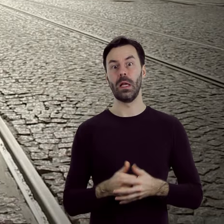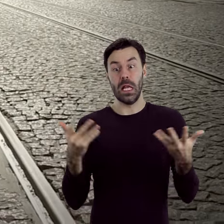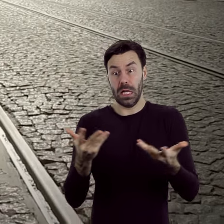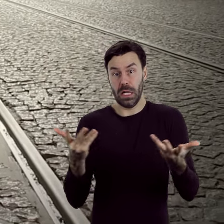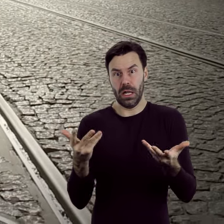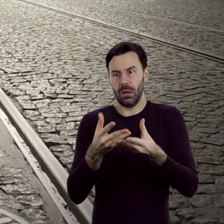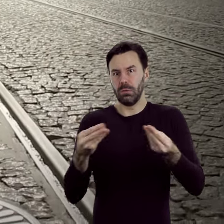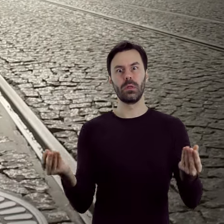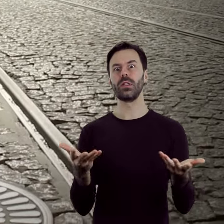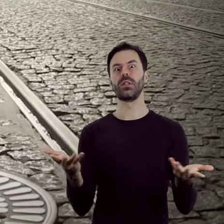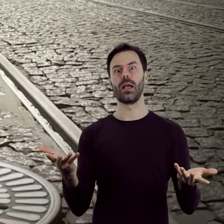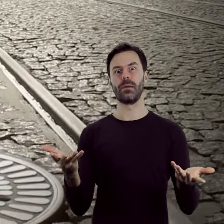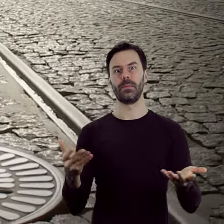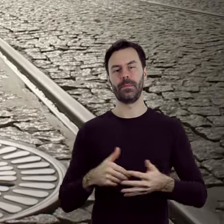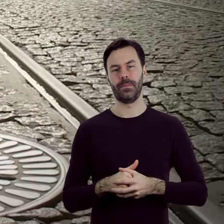Gdzie one są?